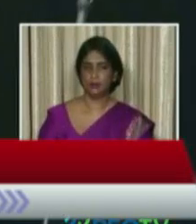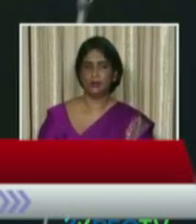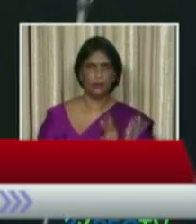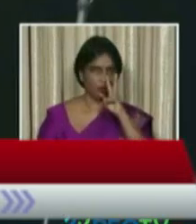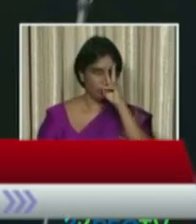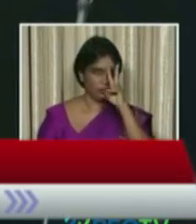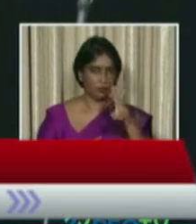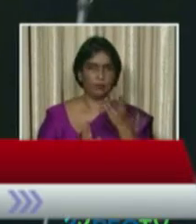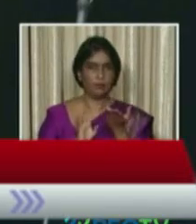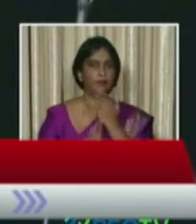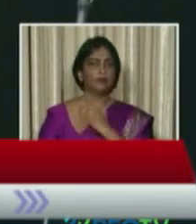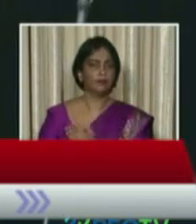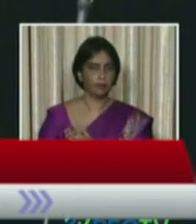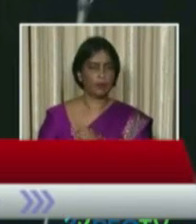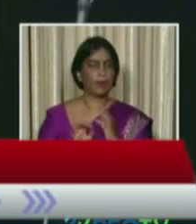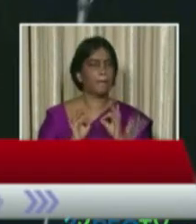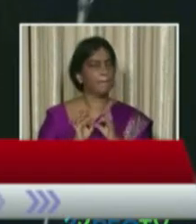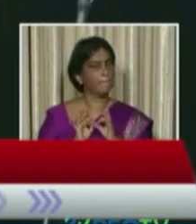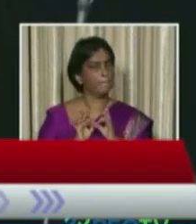දෙකකට විශ්සෙල්ලා බලනකොට බිලියන